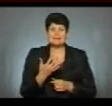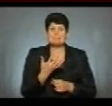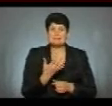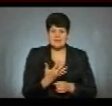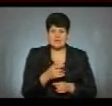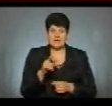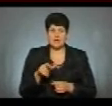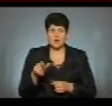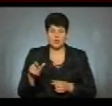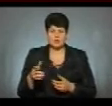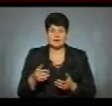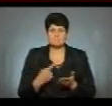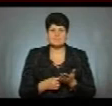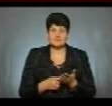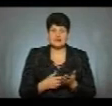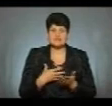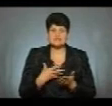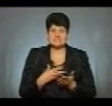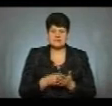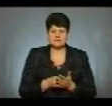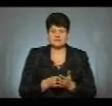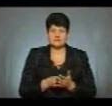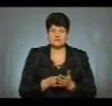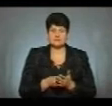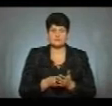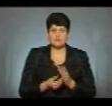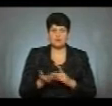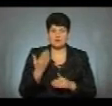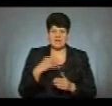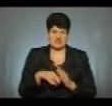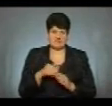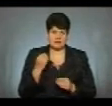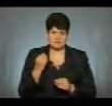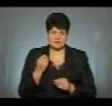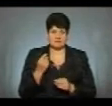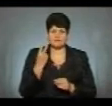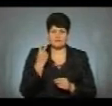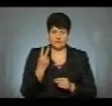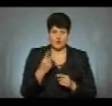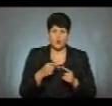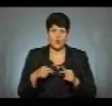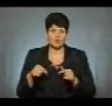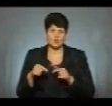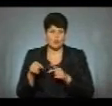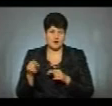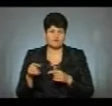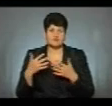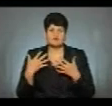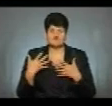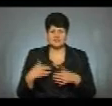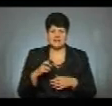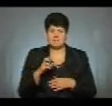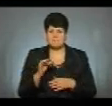люди підтвердили свій попередній вибір. І в 2 округах вони вже би